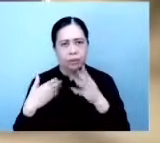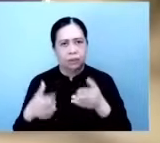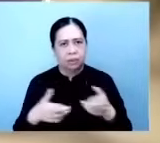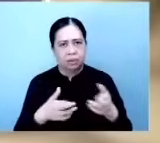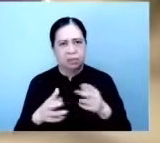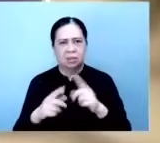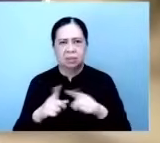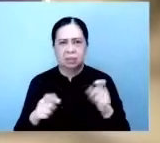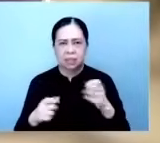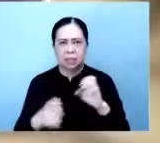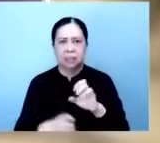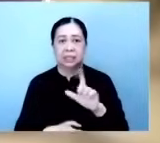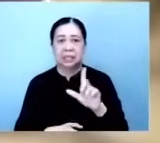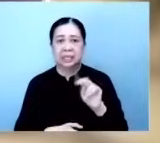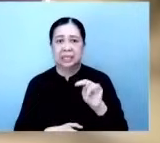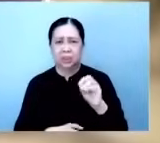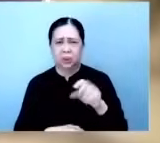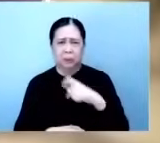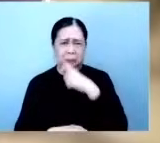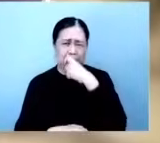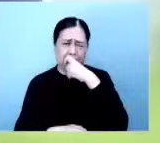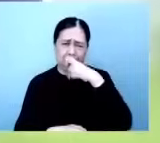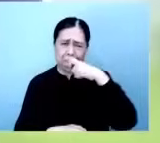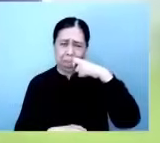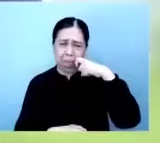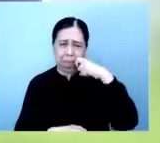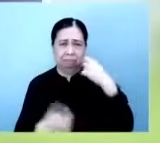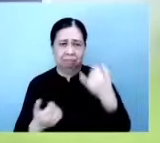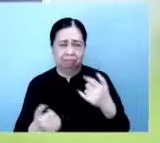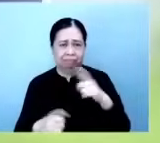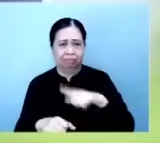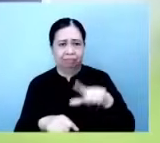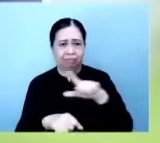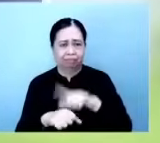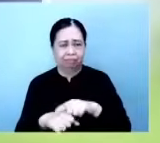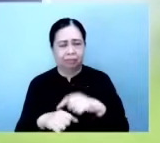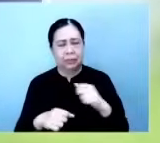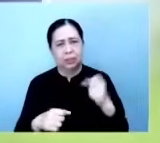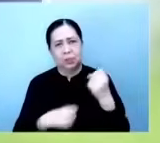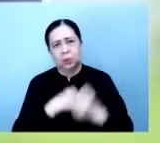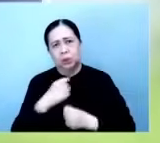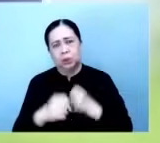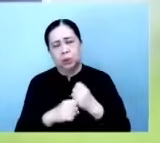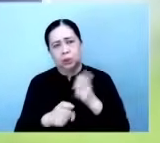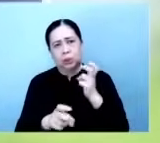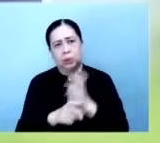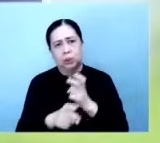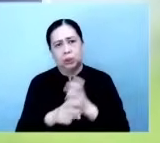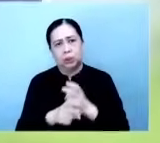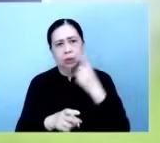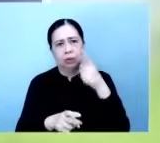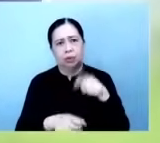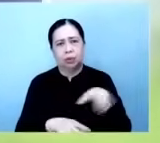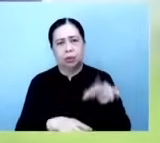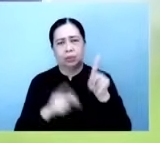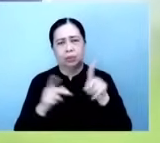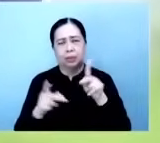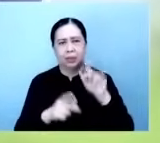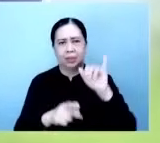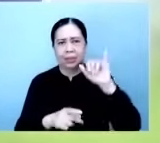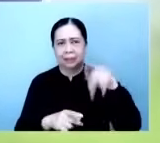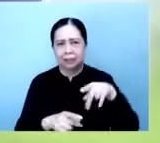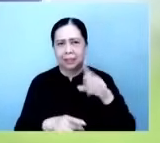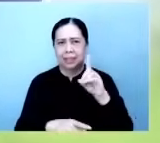sa El Nino, tuyong-tuyo na ang lupa. Malaking pasakit ito para sa mga katutubong dumagat na nakaasa ang kabuhayan